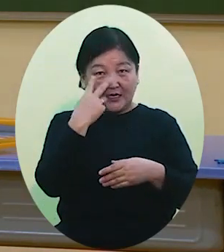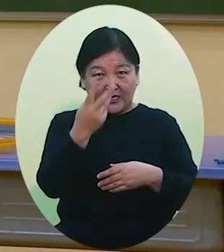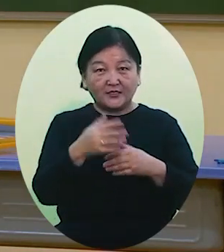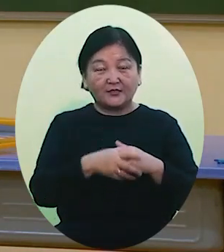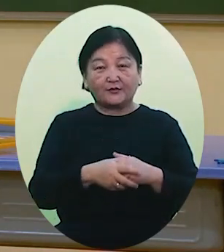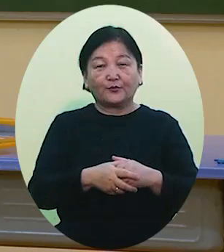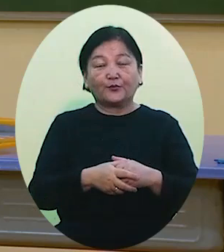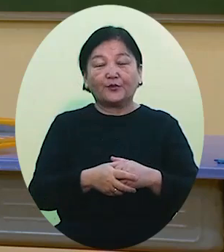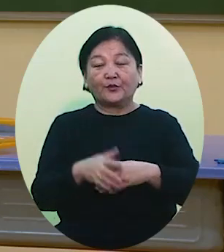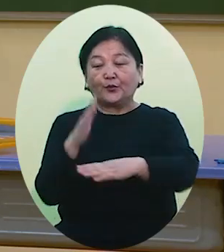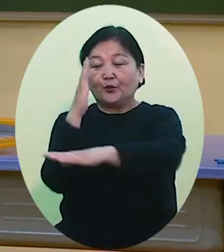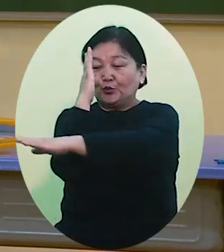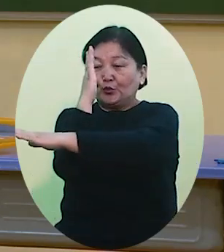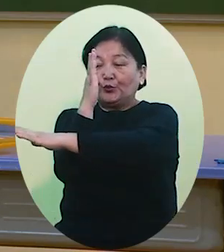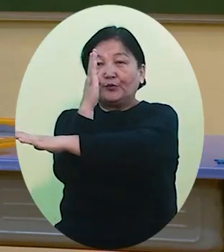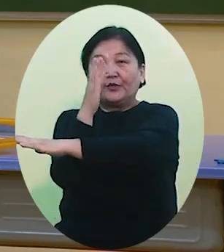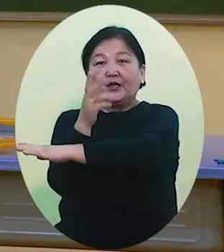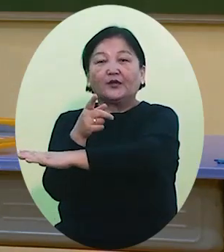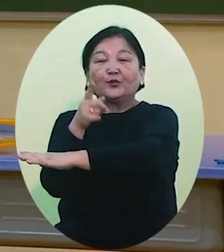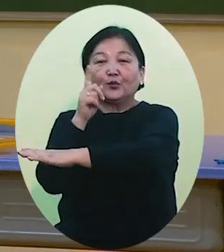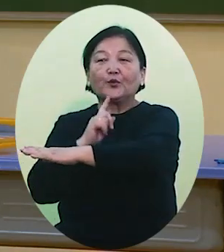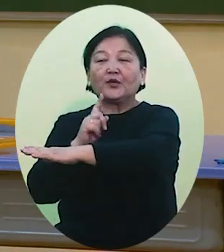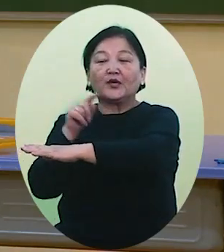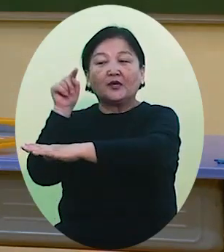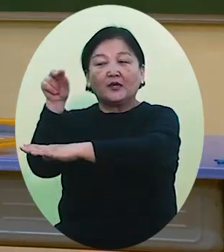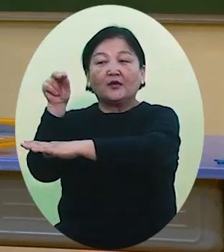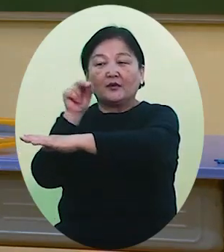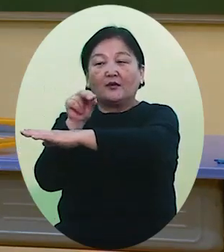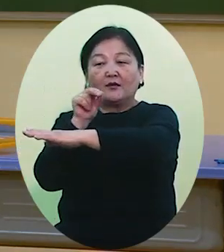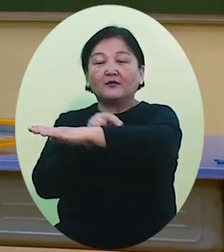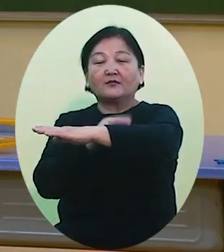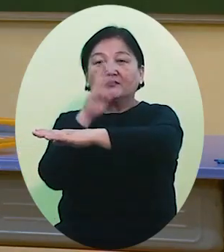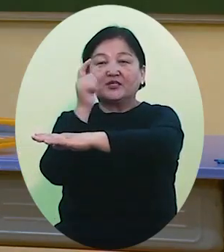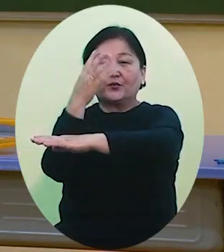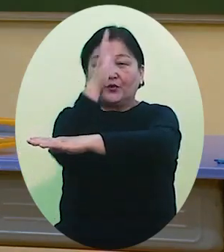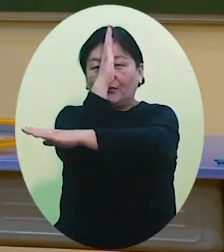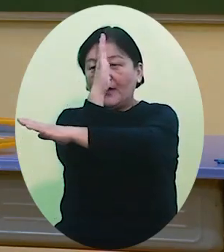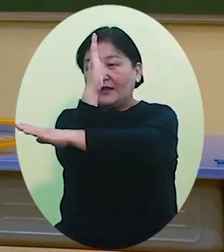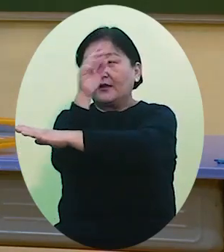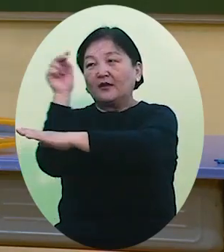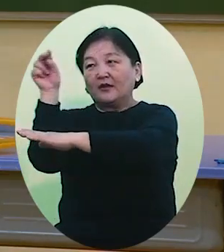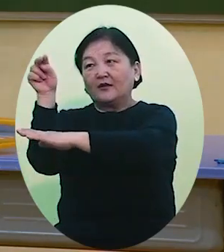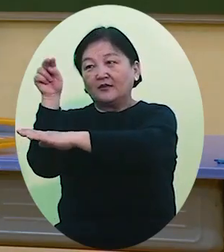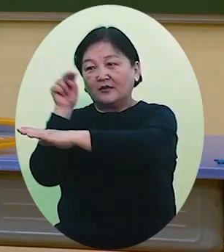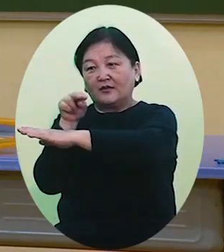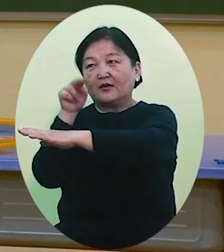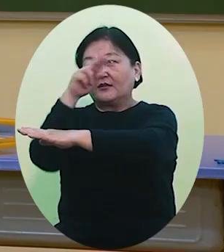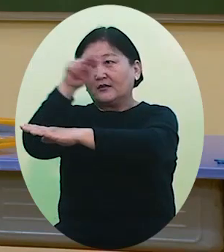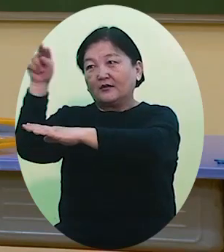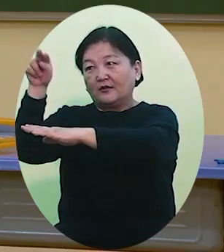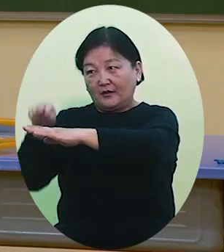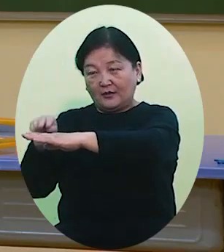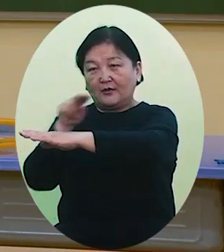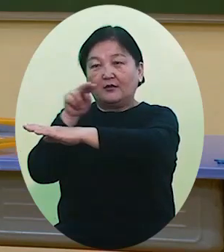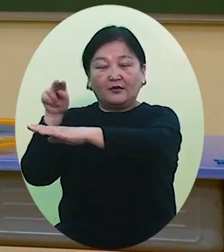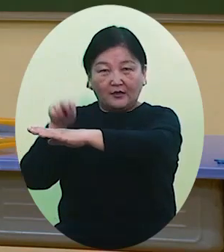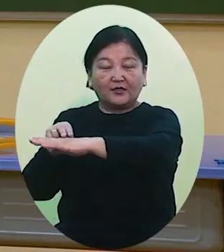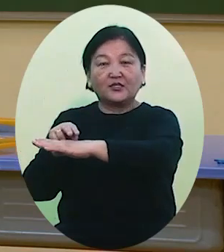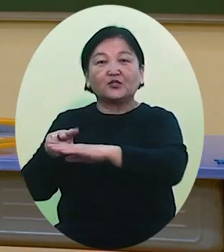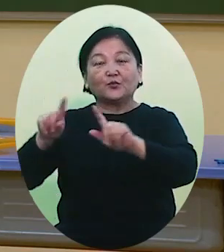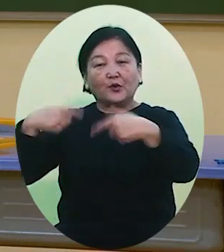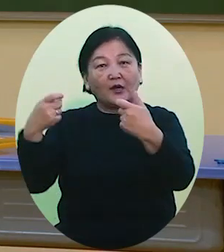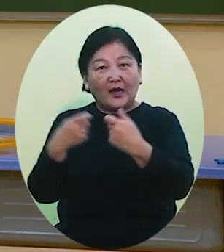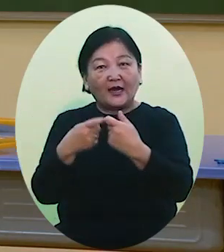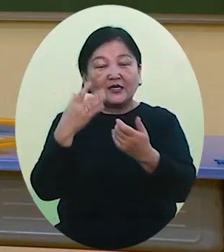шулуун дээрх дурын цэг энэ томьёог хангаж байх хэрэгтэй. А хэрвээ би энд өөр цэг авчих юм бол энэ шулуун